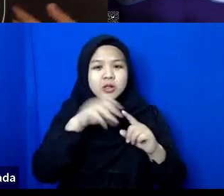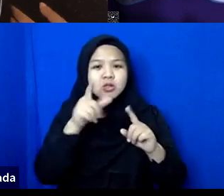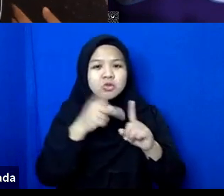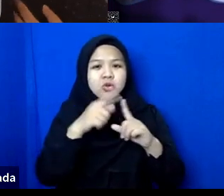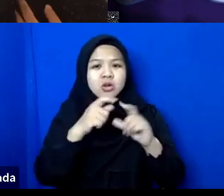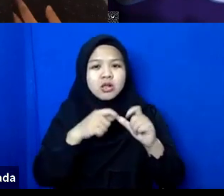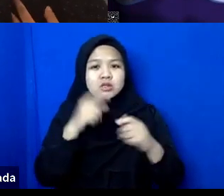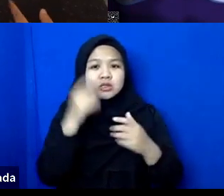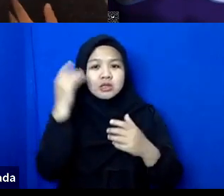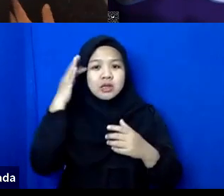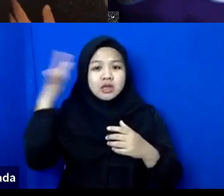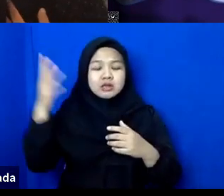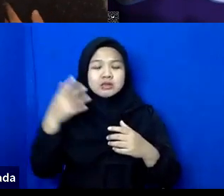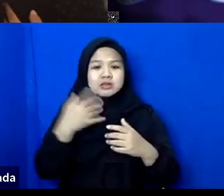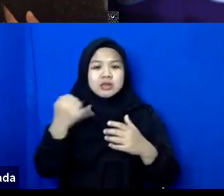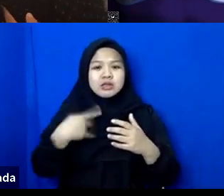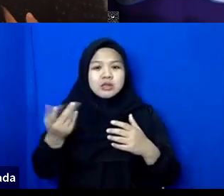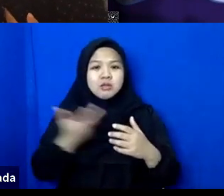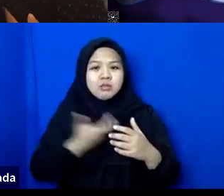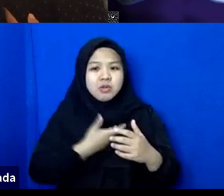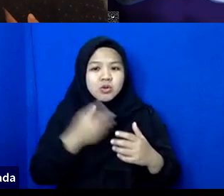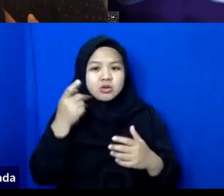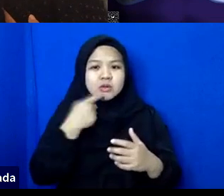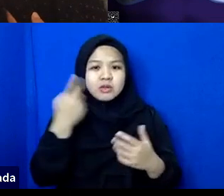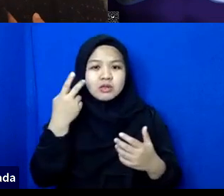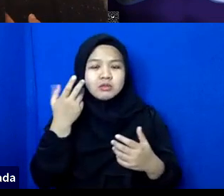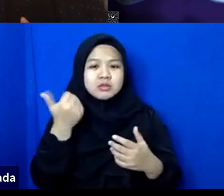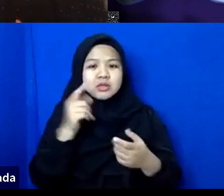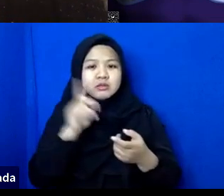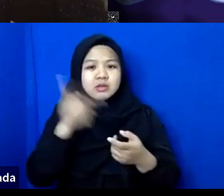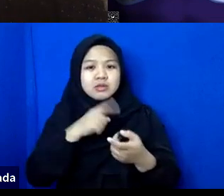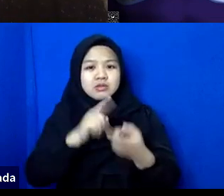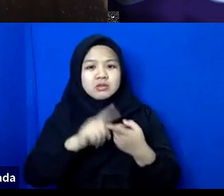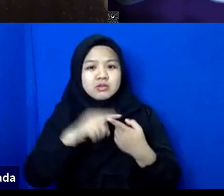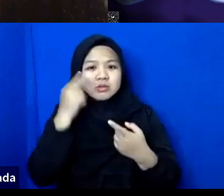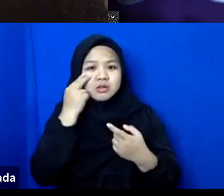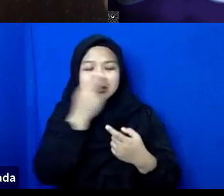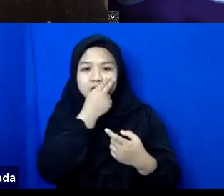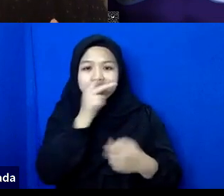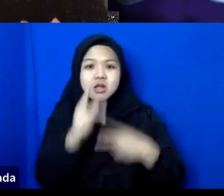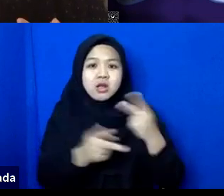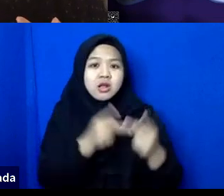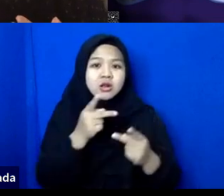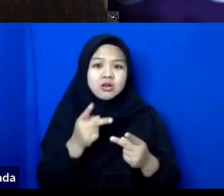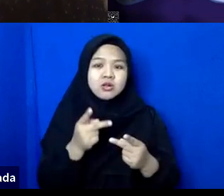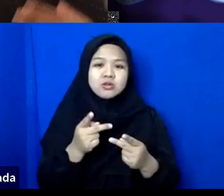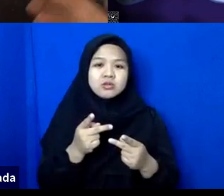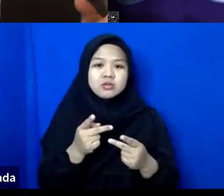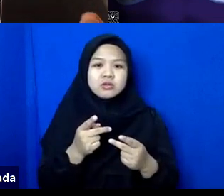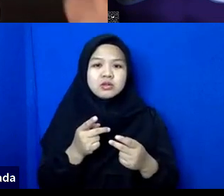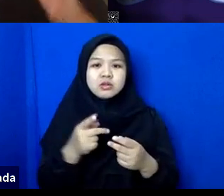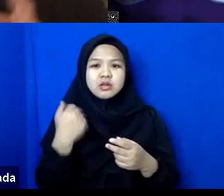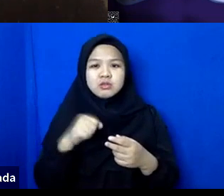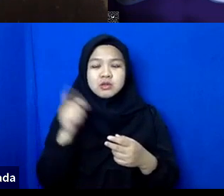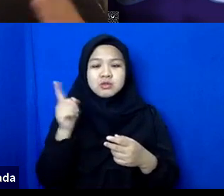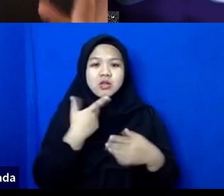hanya kita kan mau diapain sih pengen dipakai dong betul sama temen-temen tunanetra gitu Kalau misalnya apa namanya nggak bisa